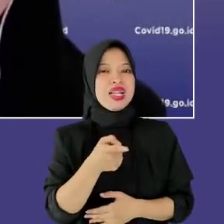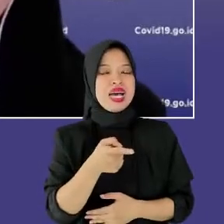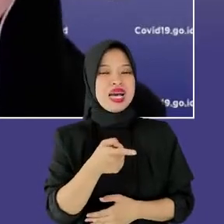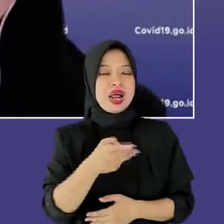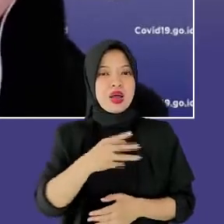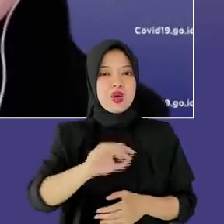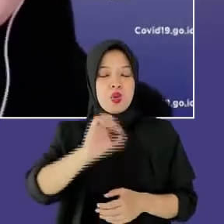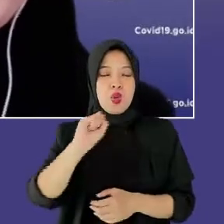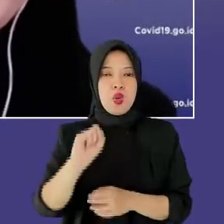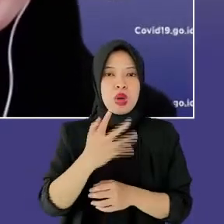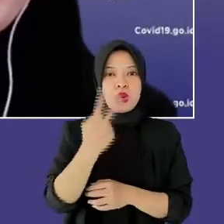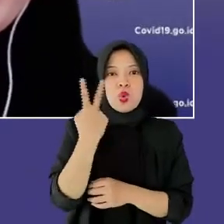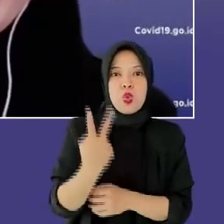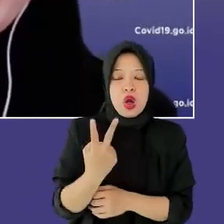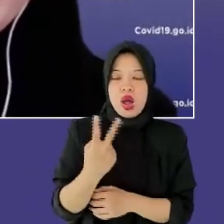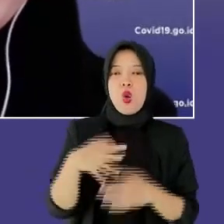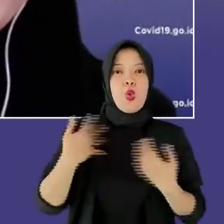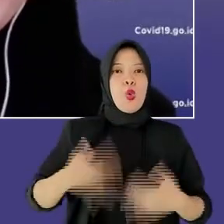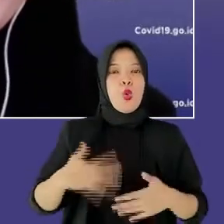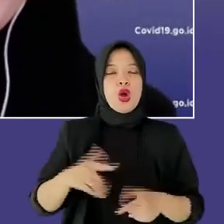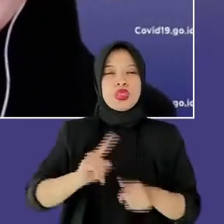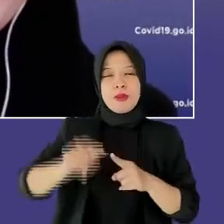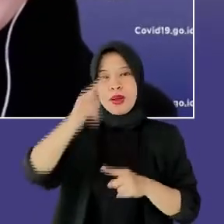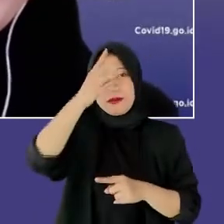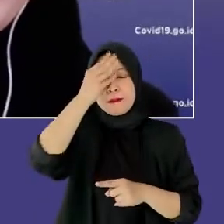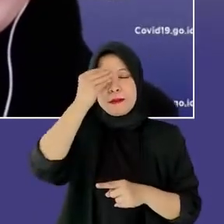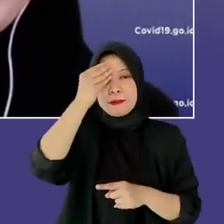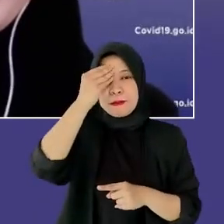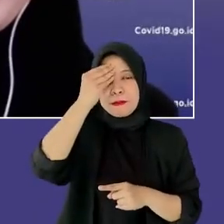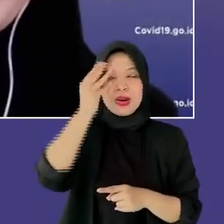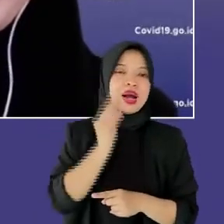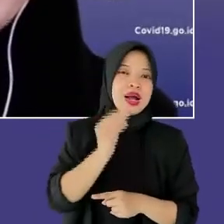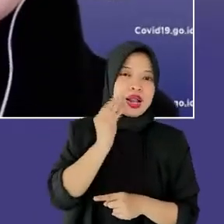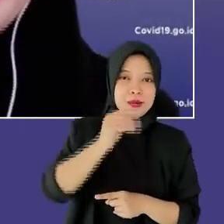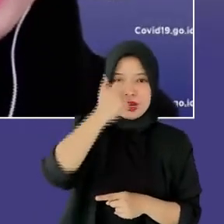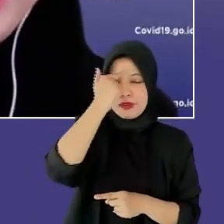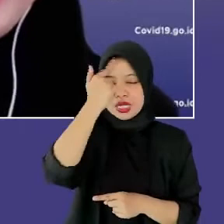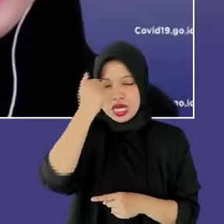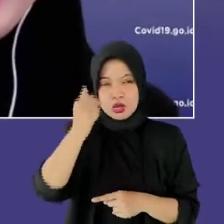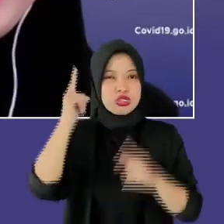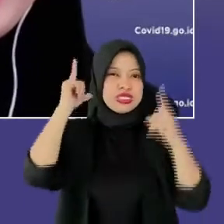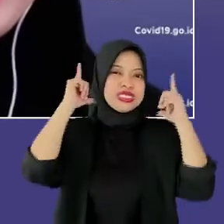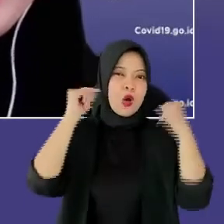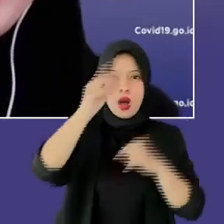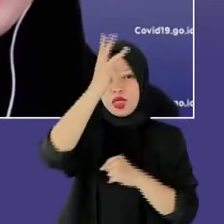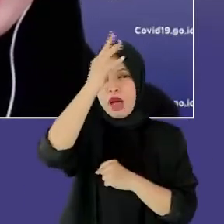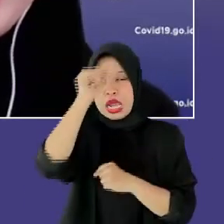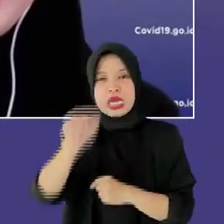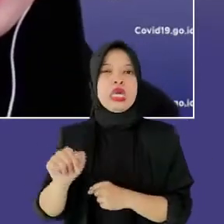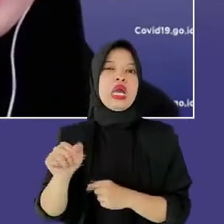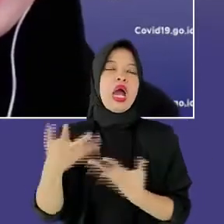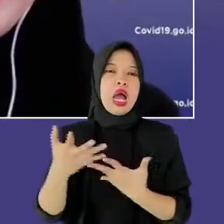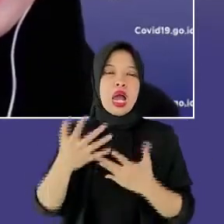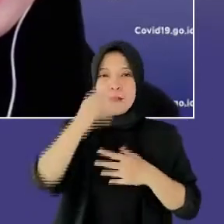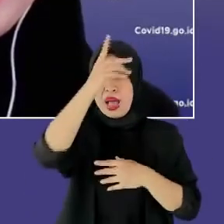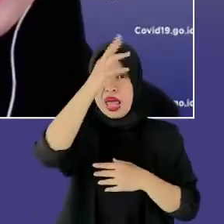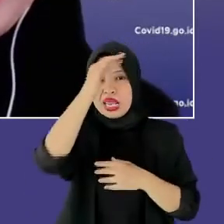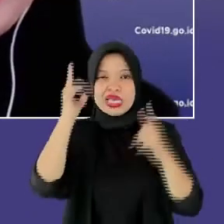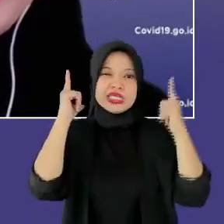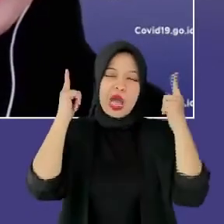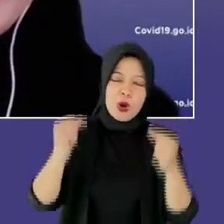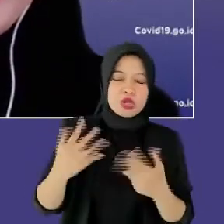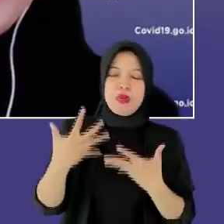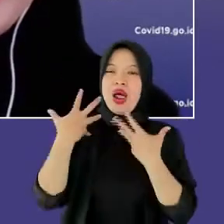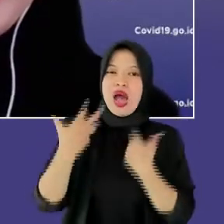wave ini, gelombang yang kedua ini, tapi yang belajar banyak sebetulnya kan baru Jawa Bali kan sebetulnya. Dan kita berharap sekali bahwa kemudian